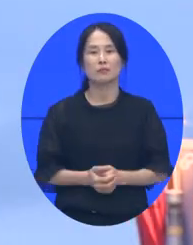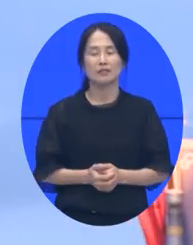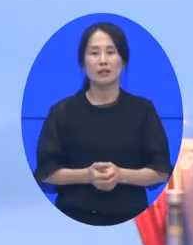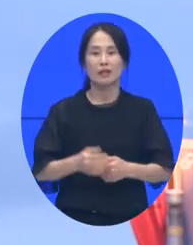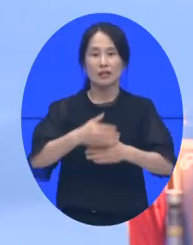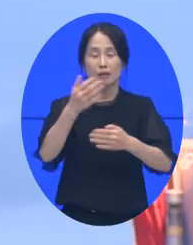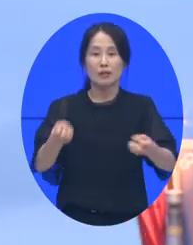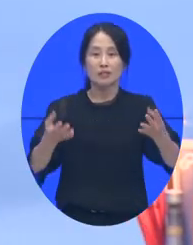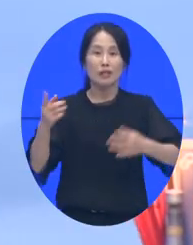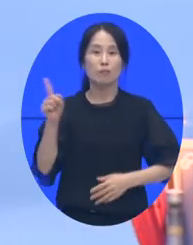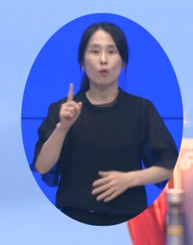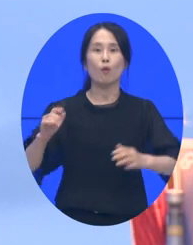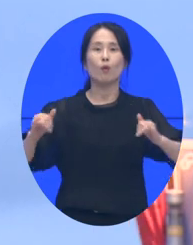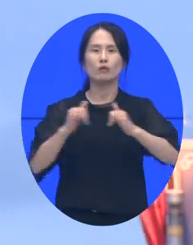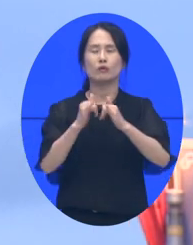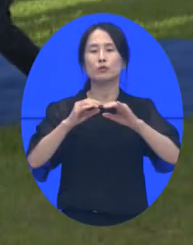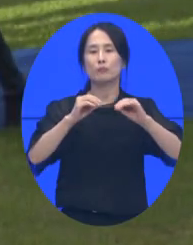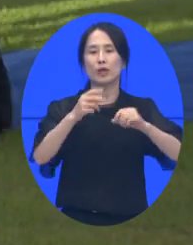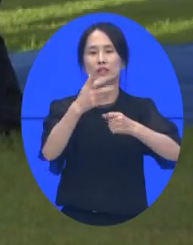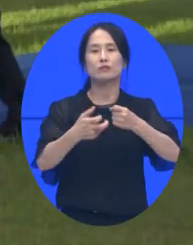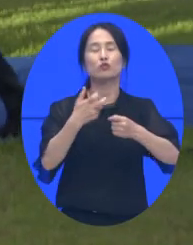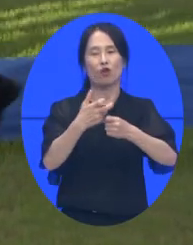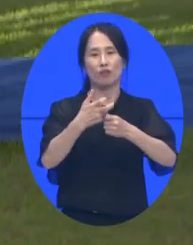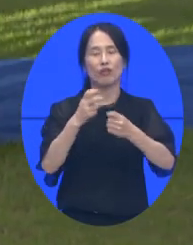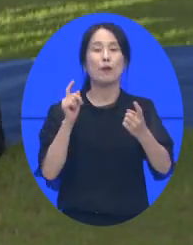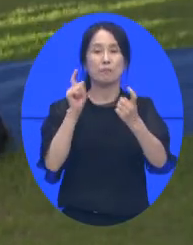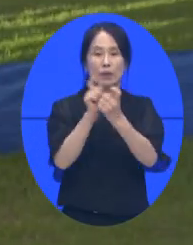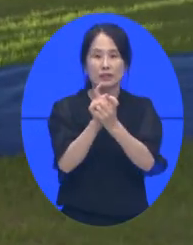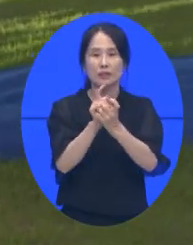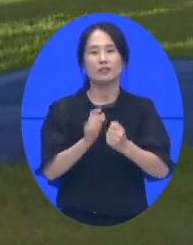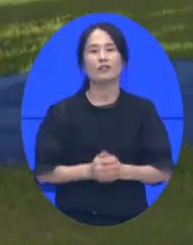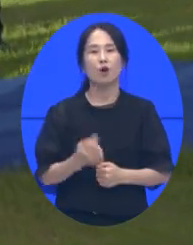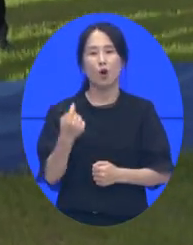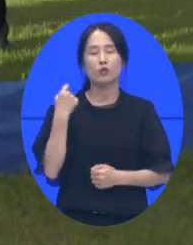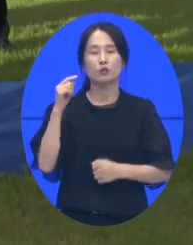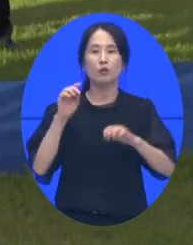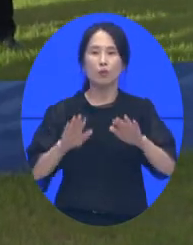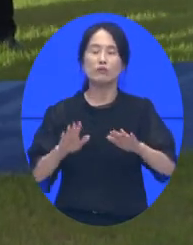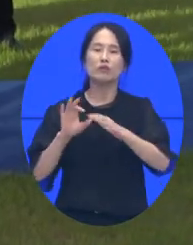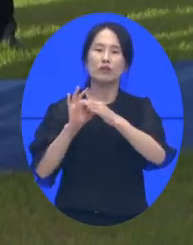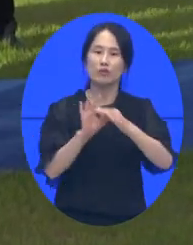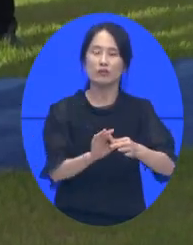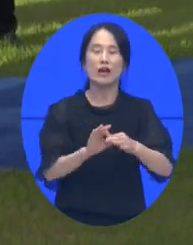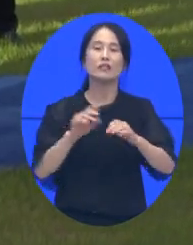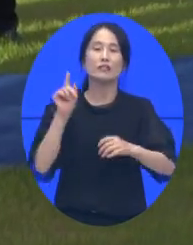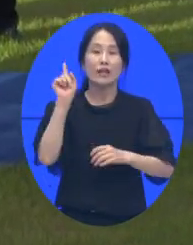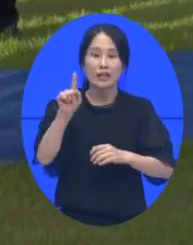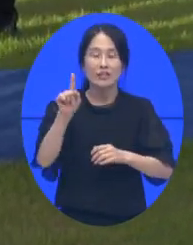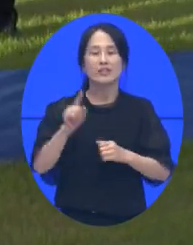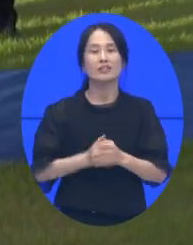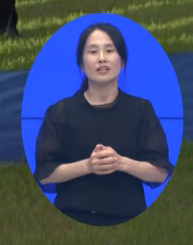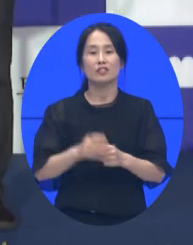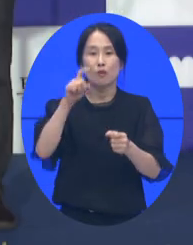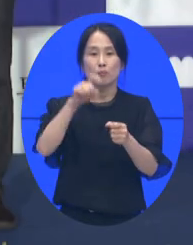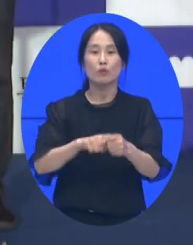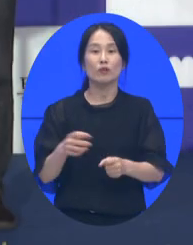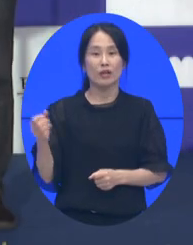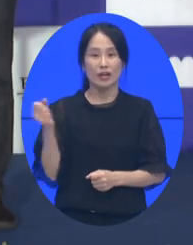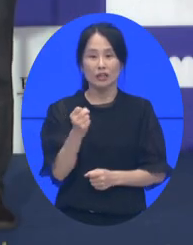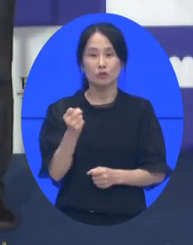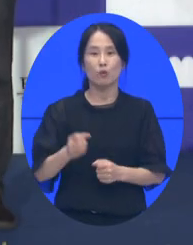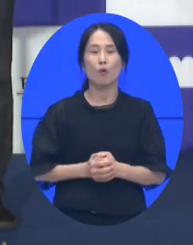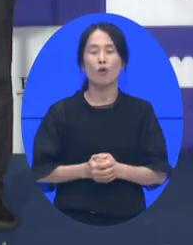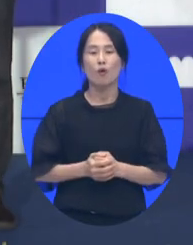정전 70주년을 맞아 어제와 내일을 잇는 오늘의 감각하다라는 영화제 슬로건에 맞게 6.25 전쟁 참전용사